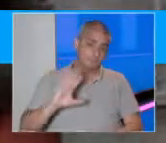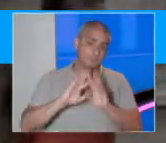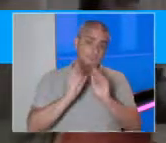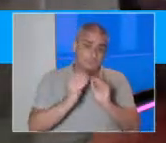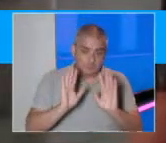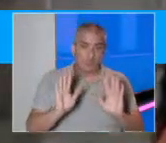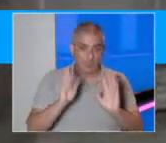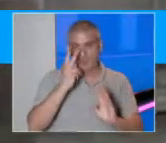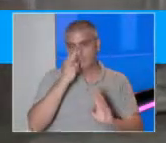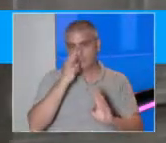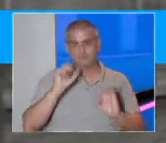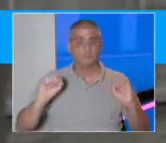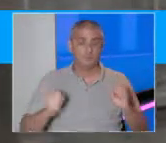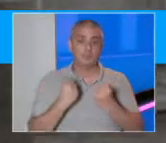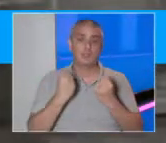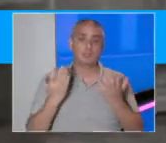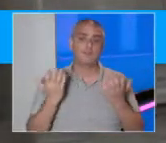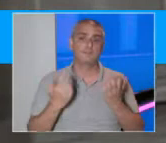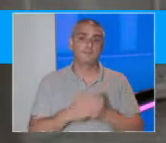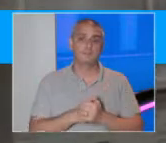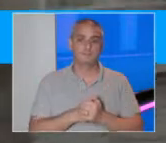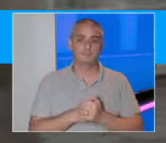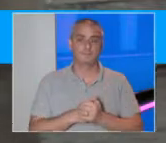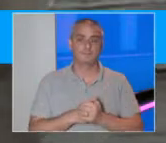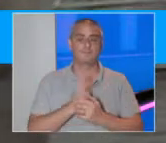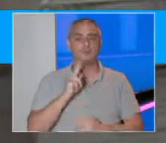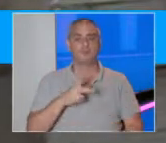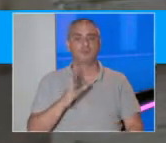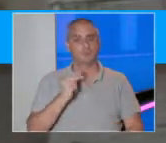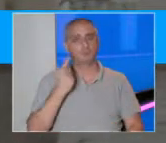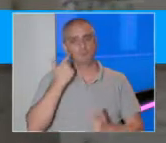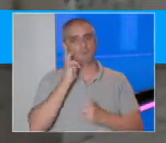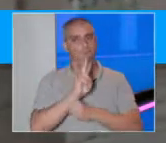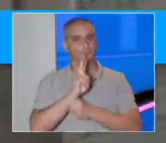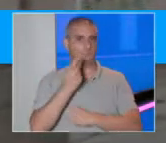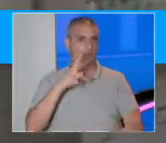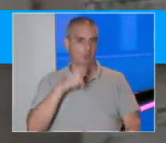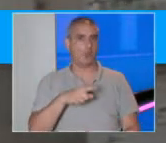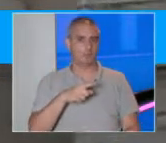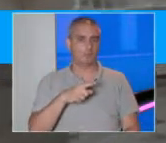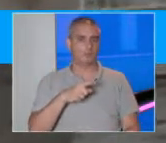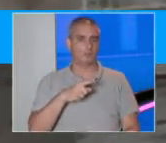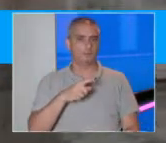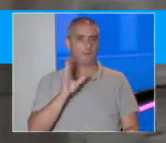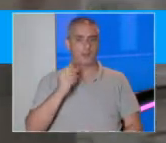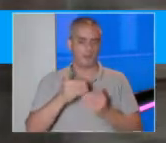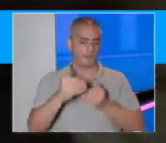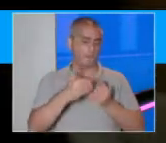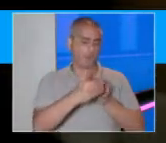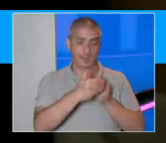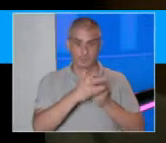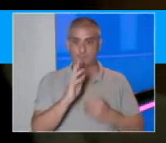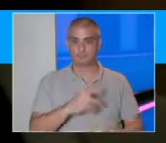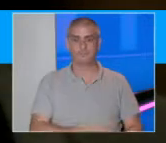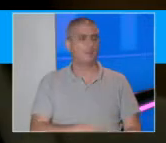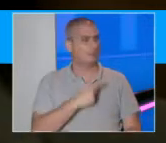הכל מנסים, משתדלים, יש גם הקפדה כן. על מרחקים וכולי. גם אנחנו...